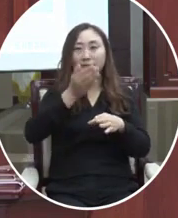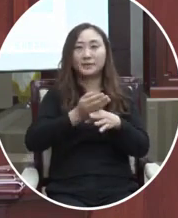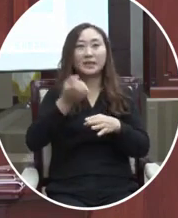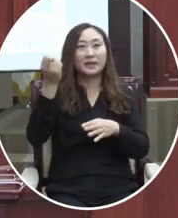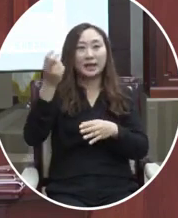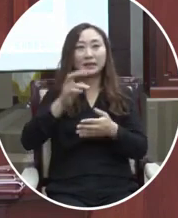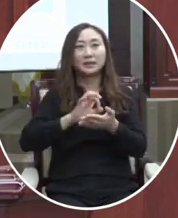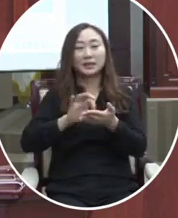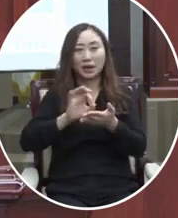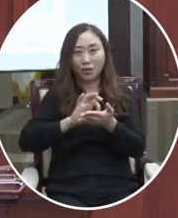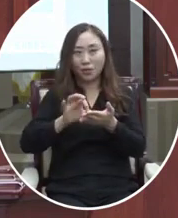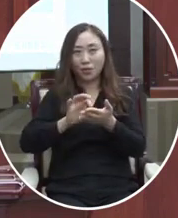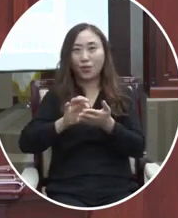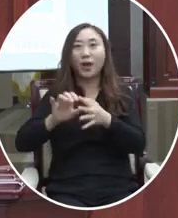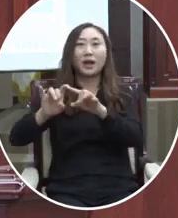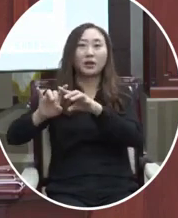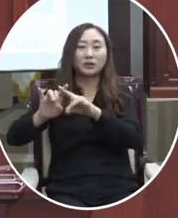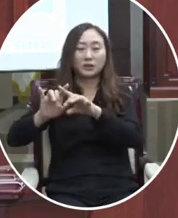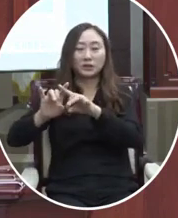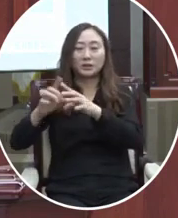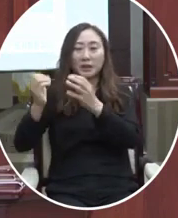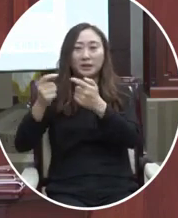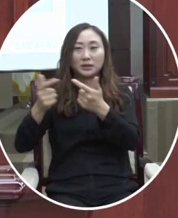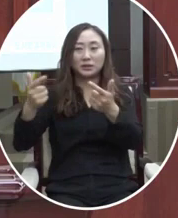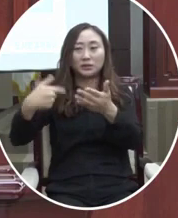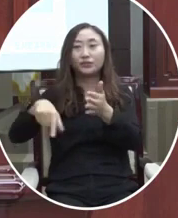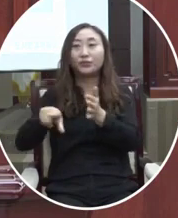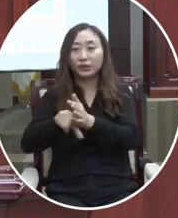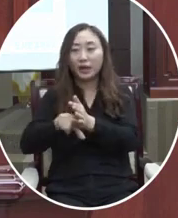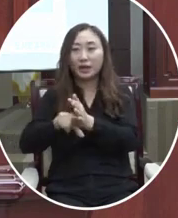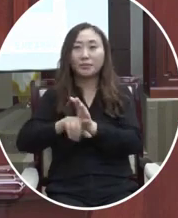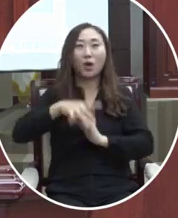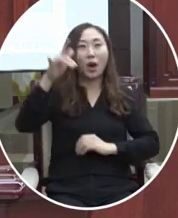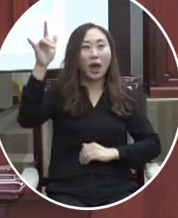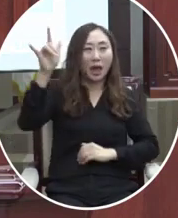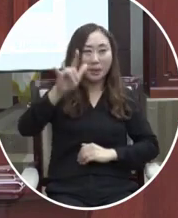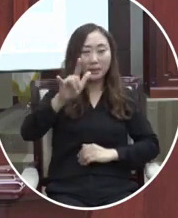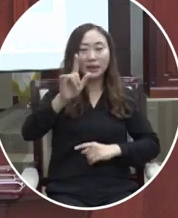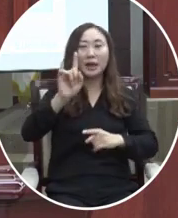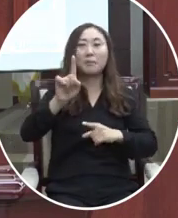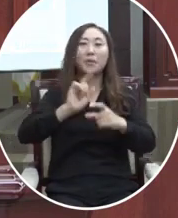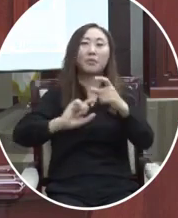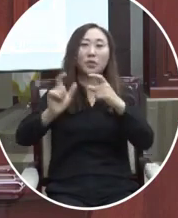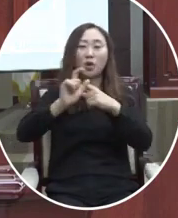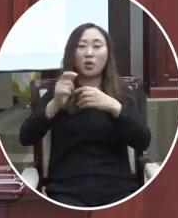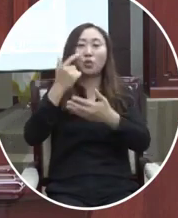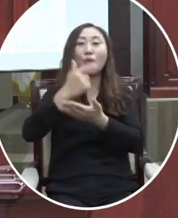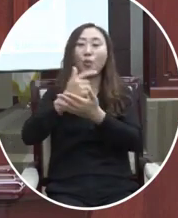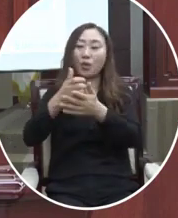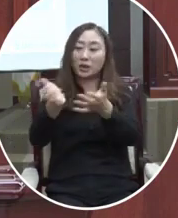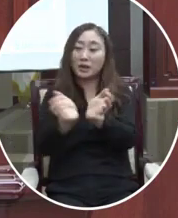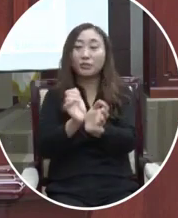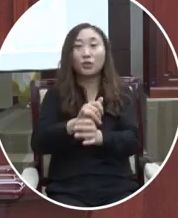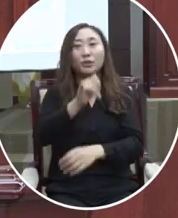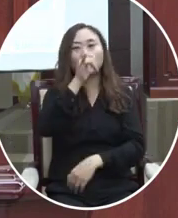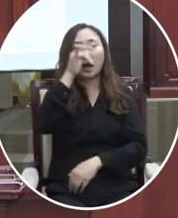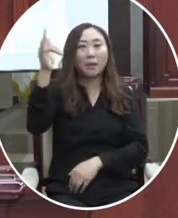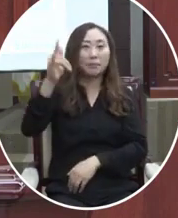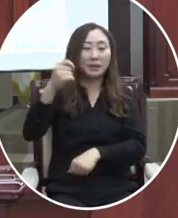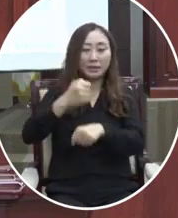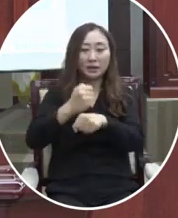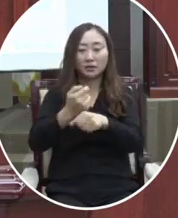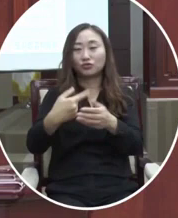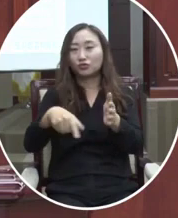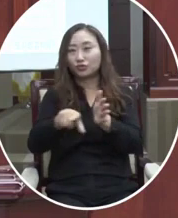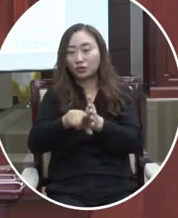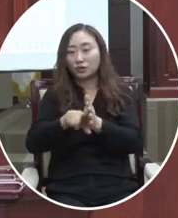그중 재생에너지 활성화로 지구 환경을 지키기 위해 모여 만든 햇빛 한뼘더 노원이 있습니다. 햇빛으로